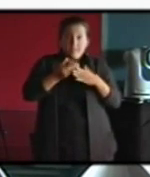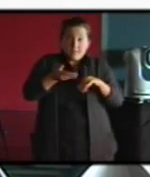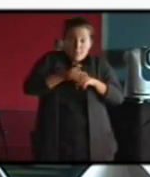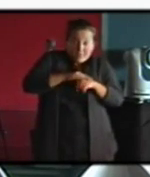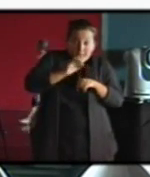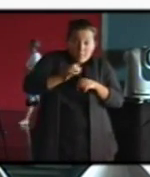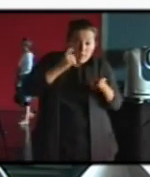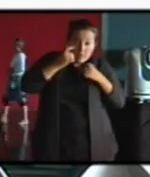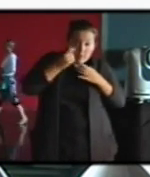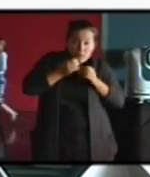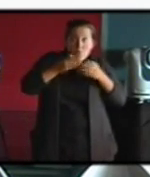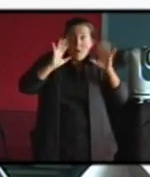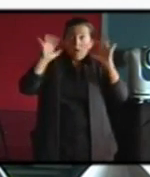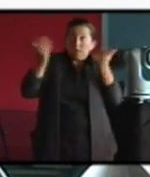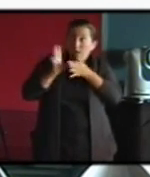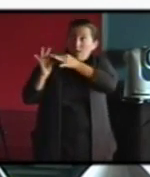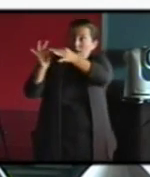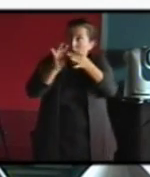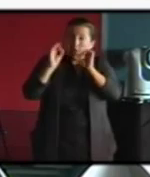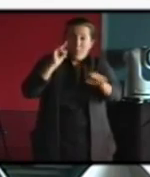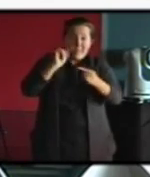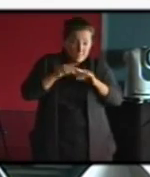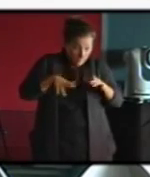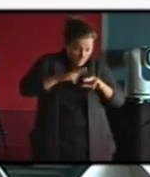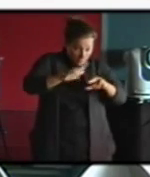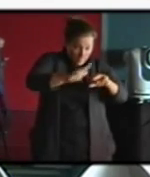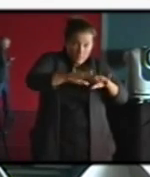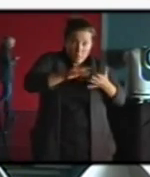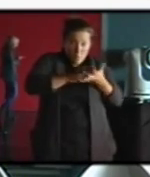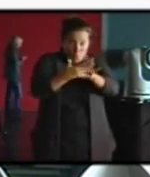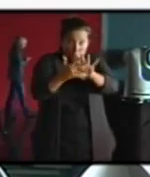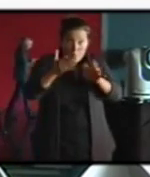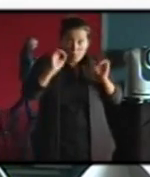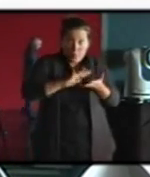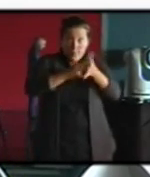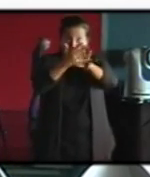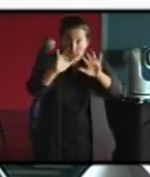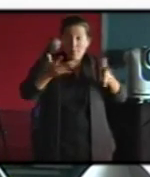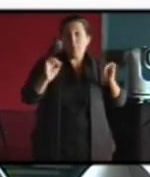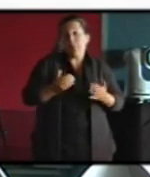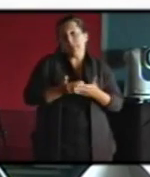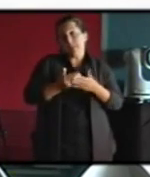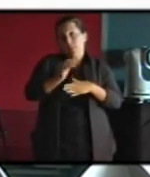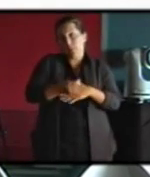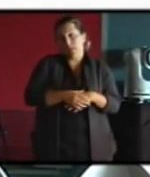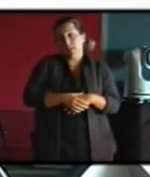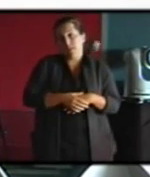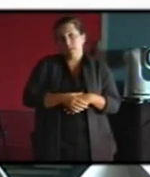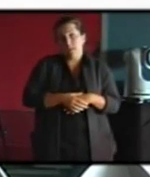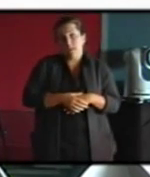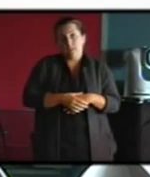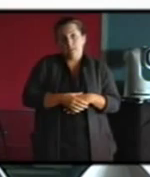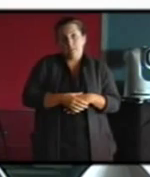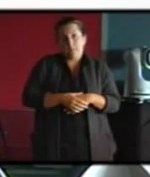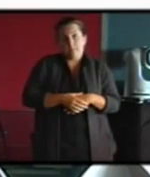politiques, ouais, ou des réflexions un peu globales, ambitieuses, de mutation et de transformation de ces patrimoines. Alors, pourquoi je vais raconter juste